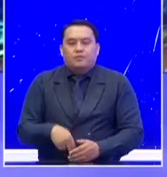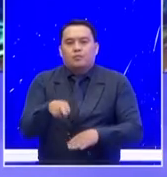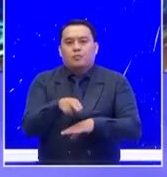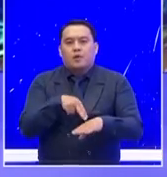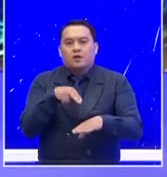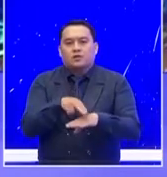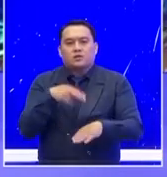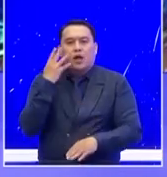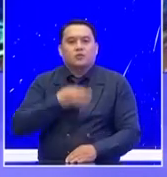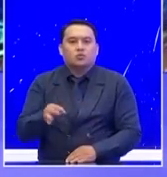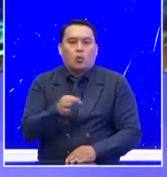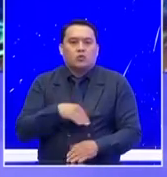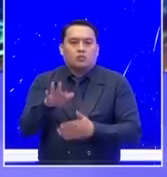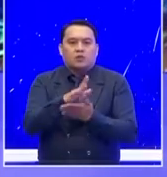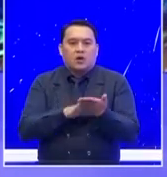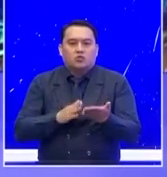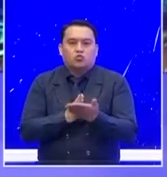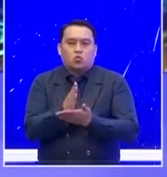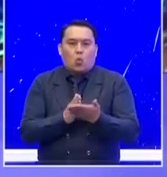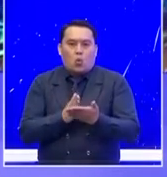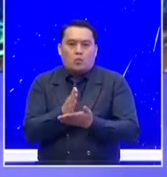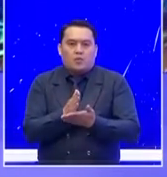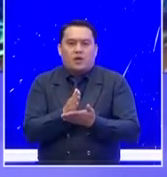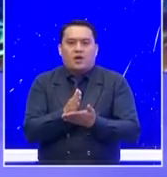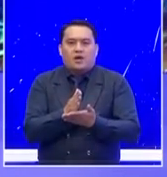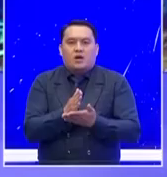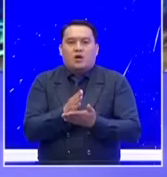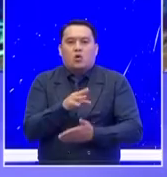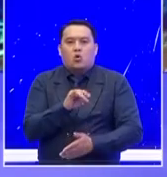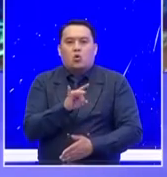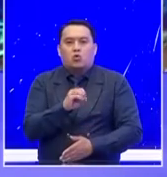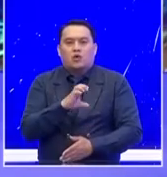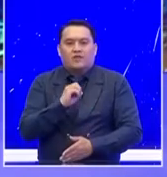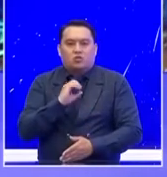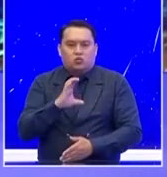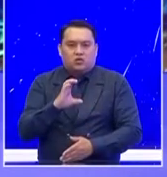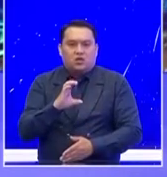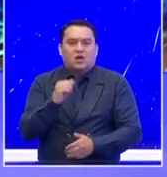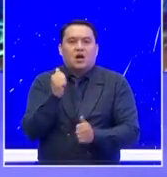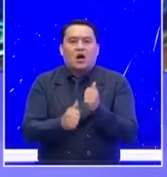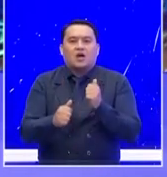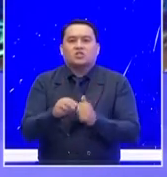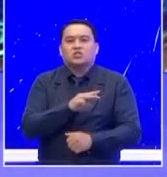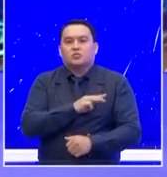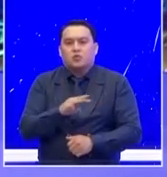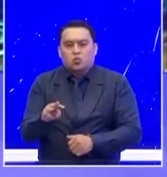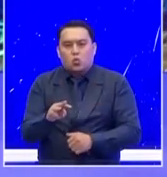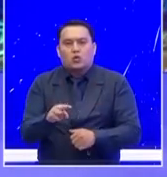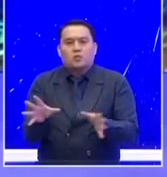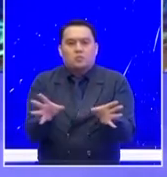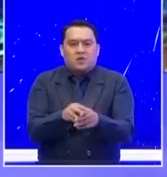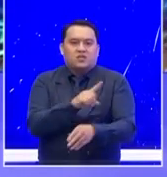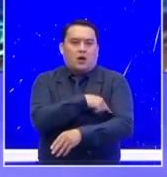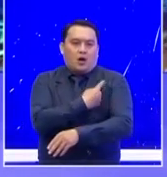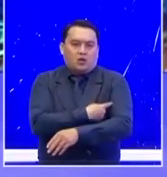Полицейские Алматинской области продолжают службу на переднем крае борьбы с коронавирусом. Ежеминутно вместе с медицинскими